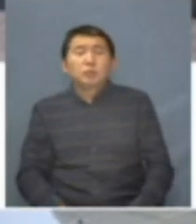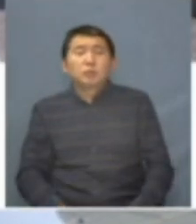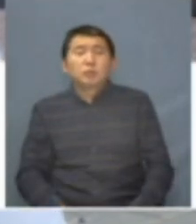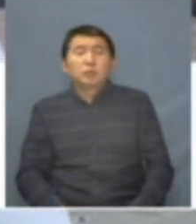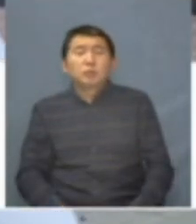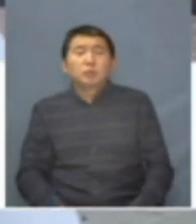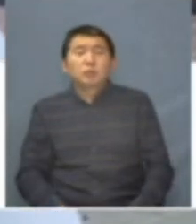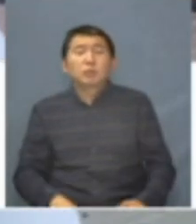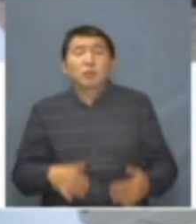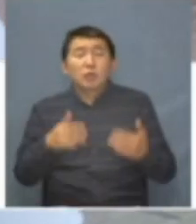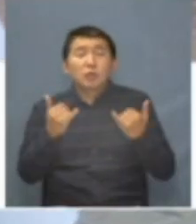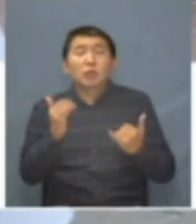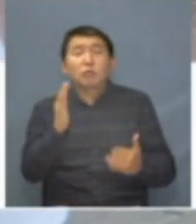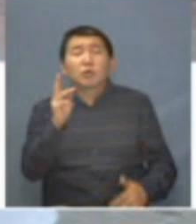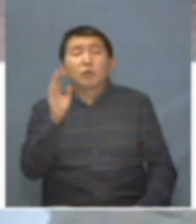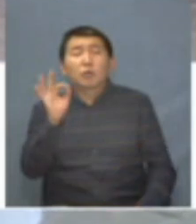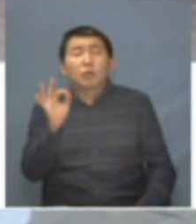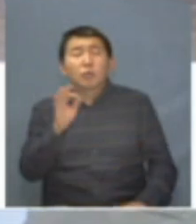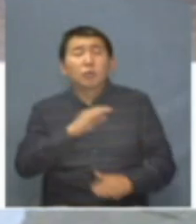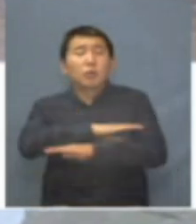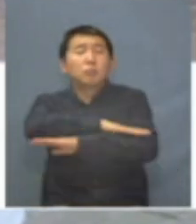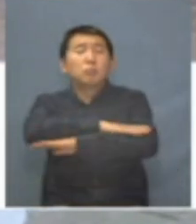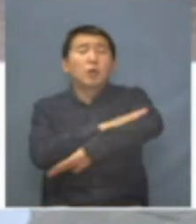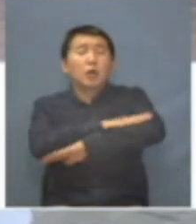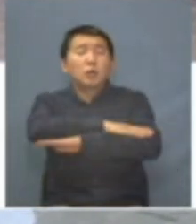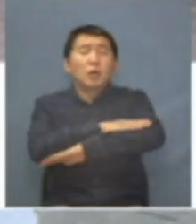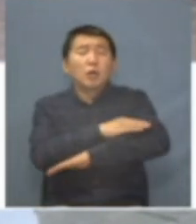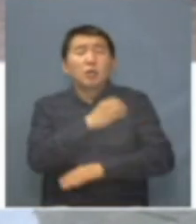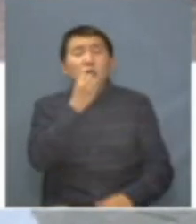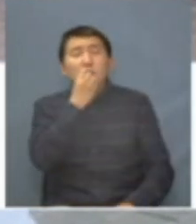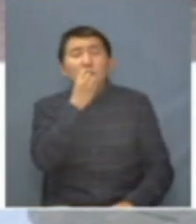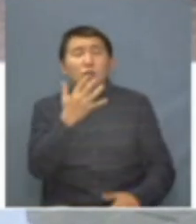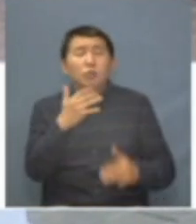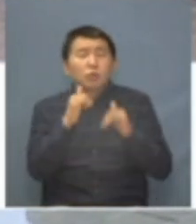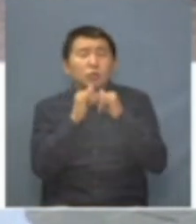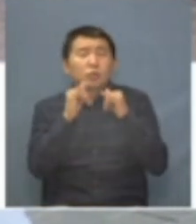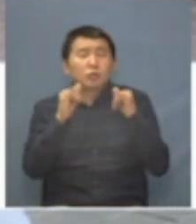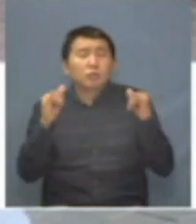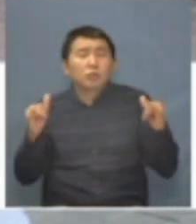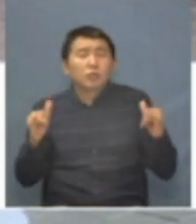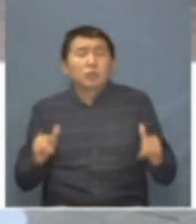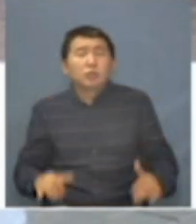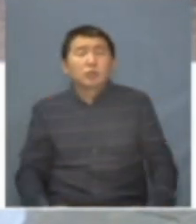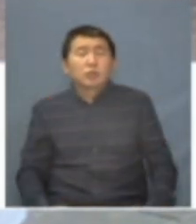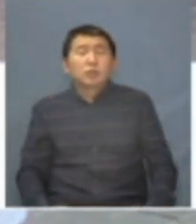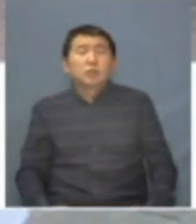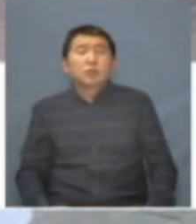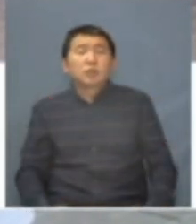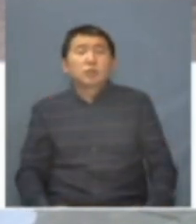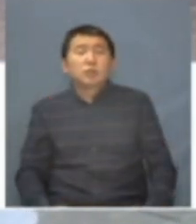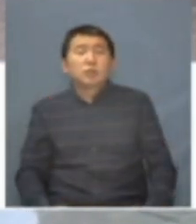Шығыс Қазақстан бойынша еркін күрес өте жақсы қарқында көтеріліп келеді.